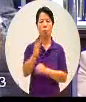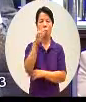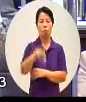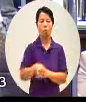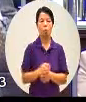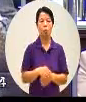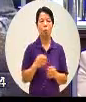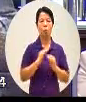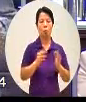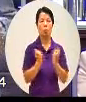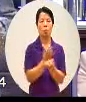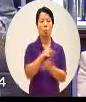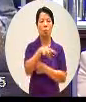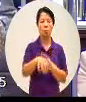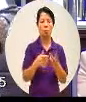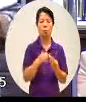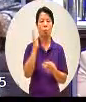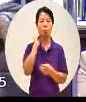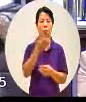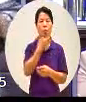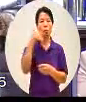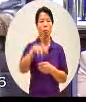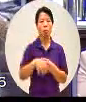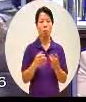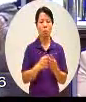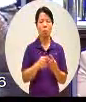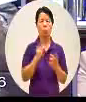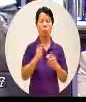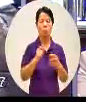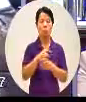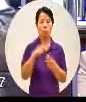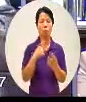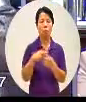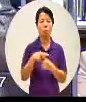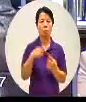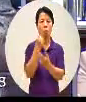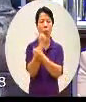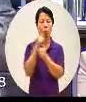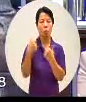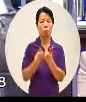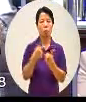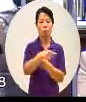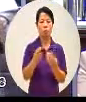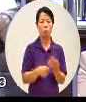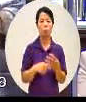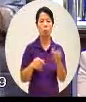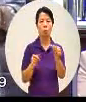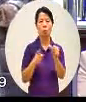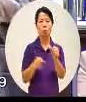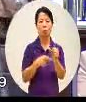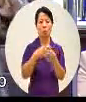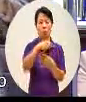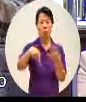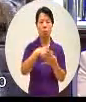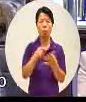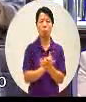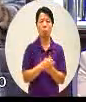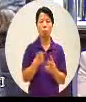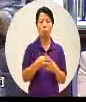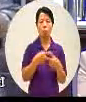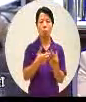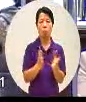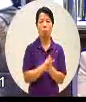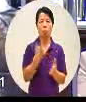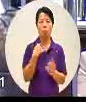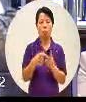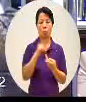市发展局、水利局、工务局、研考会，因这个工作小组，因甲我所